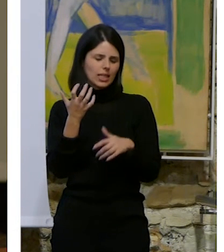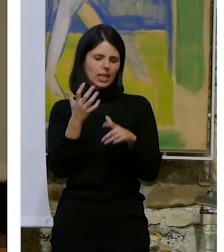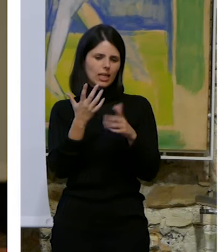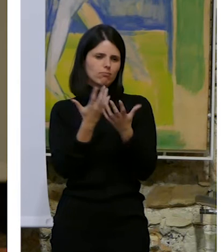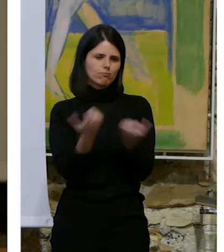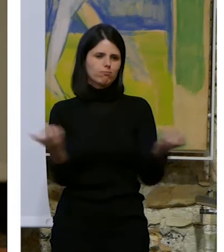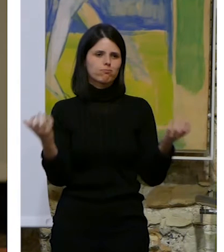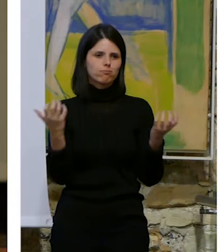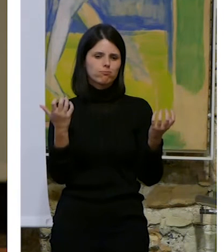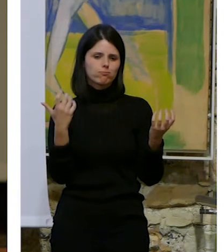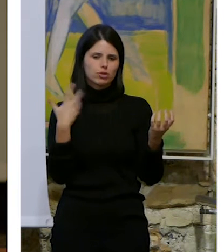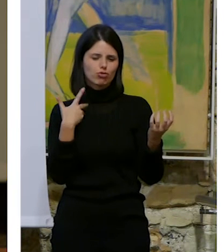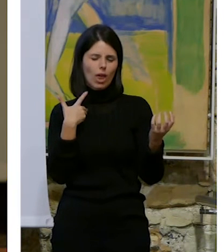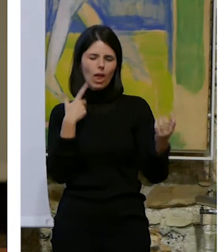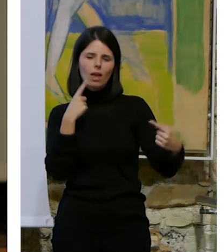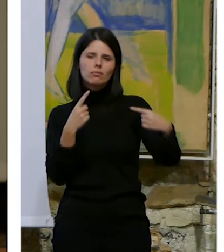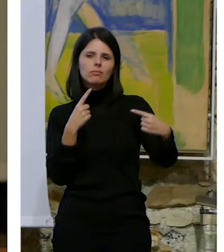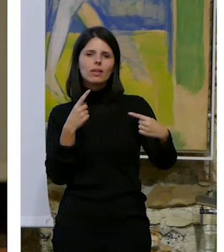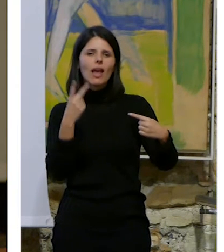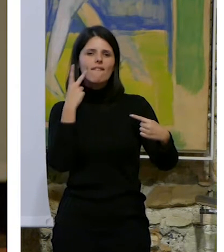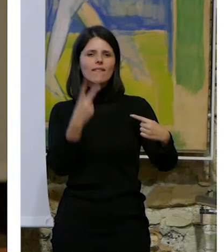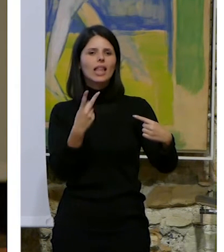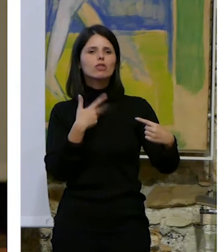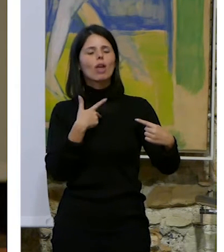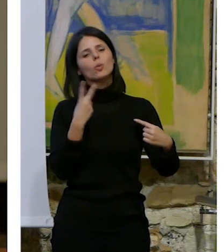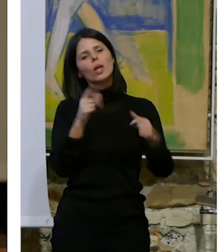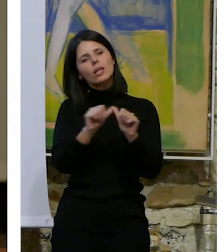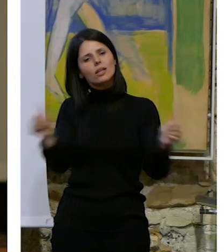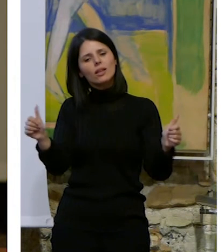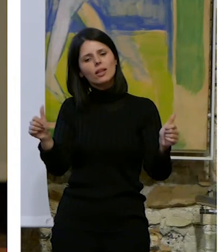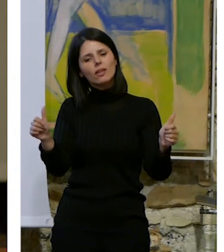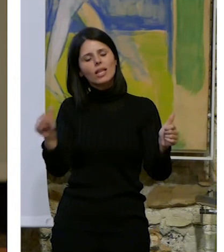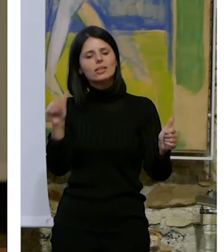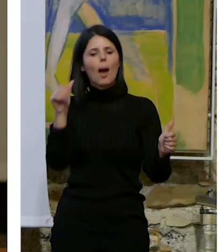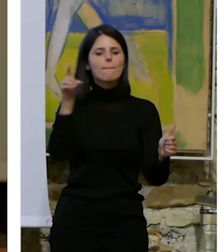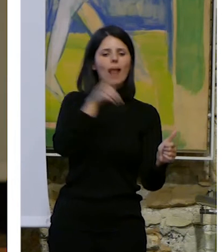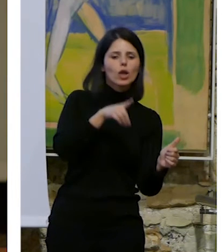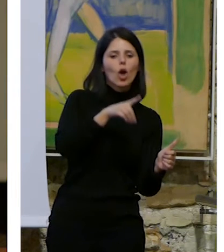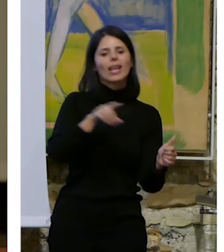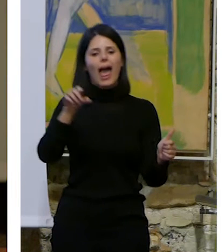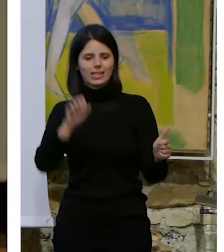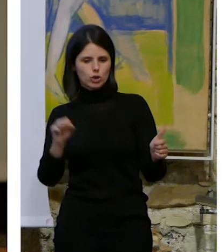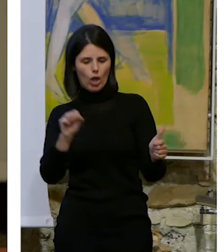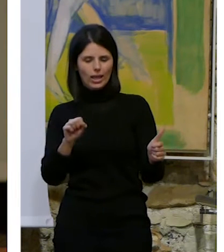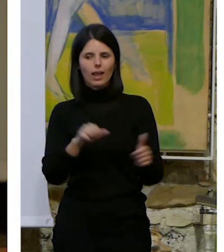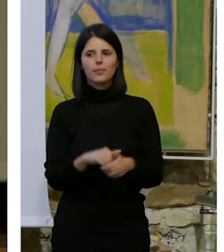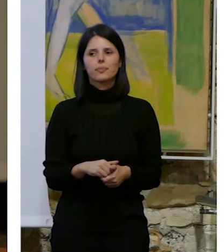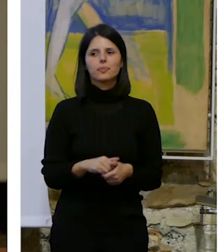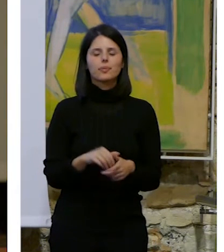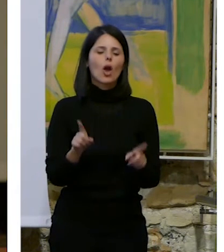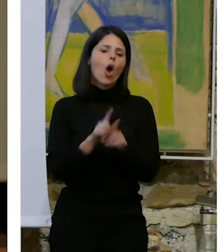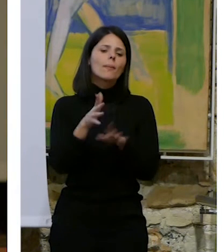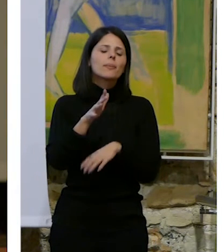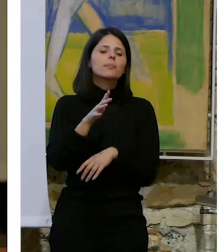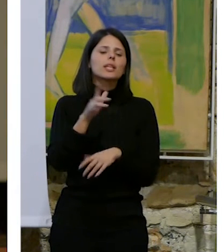oggettivamente riscontrabili, contiene già le due tendenze opposte che ci saranno in Platone e in Aristotele. Come se la storia della